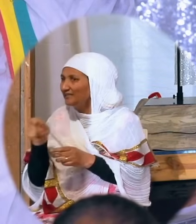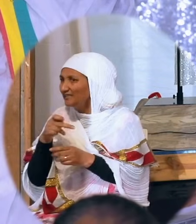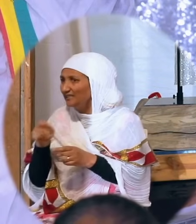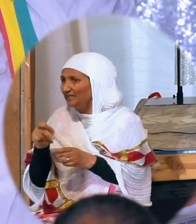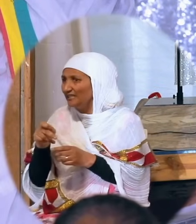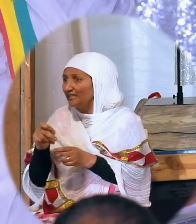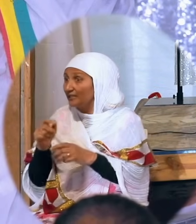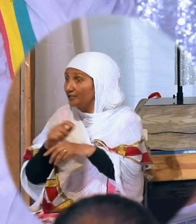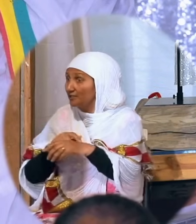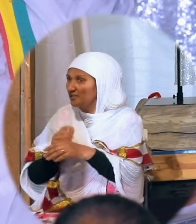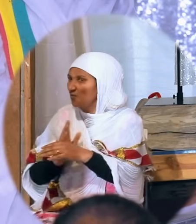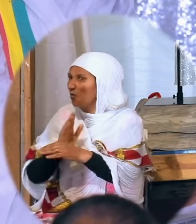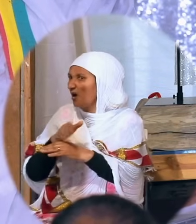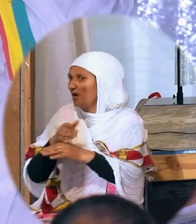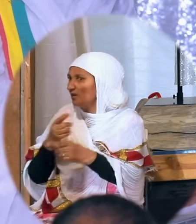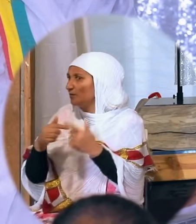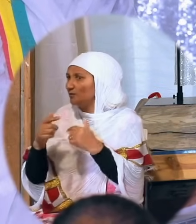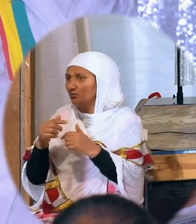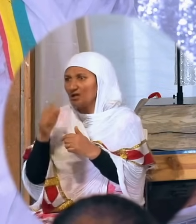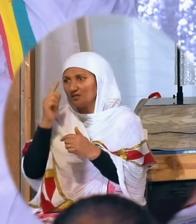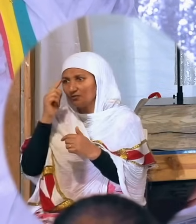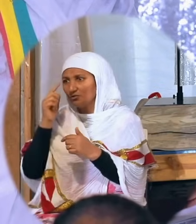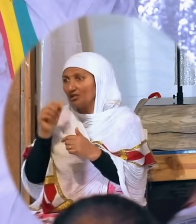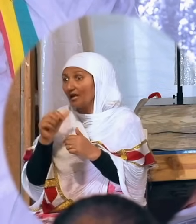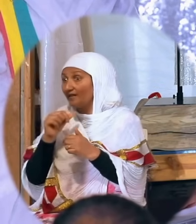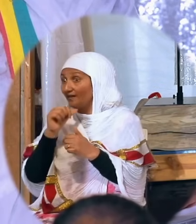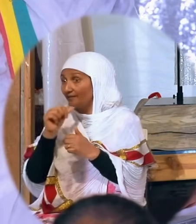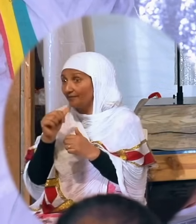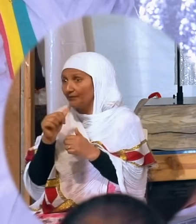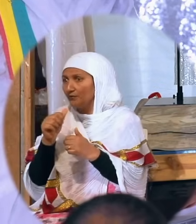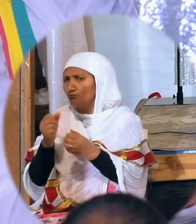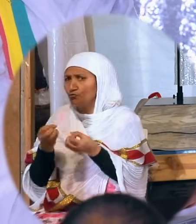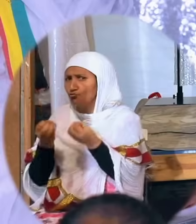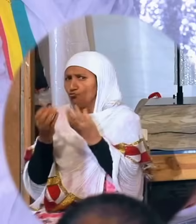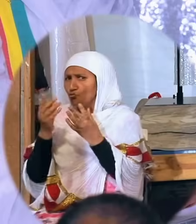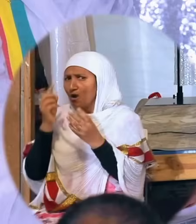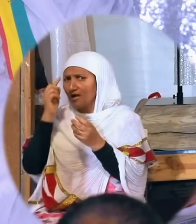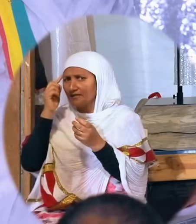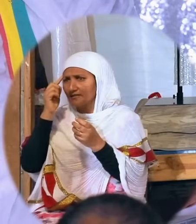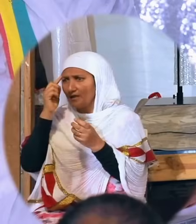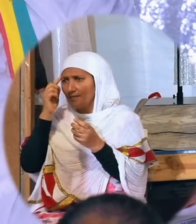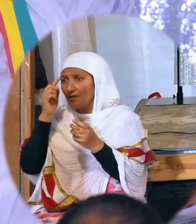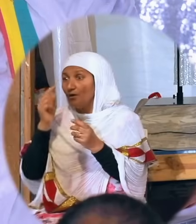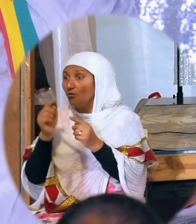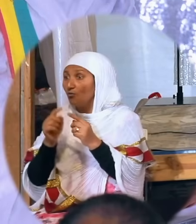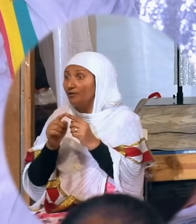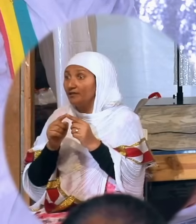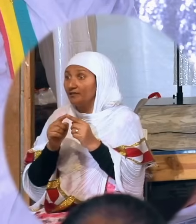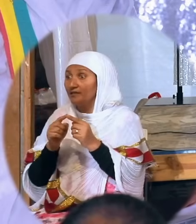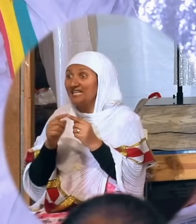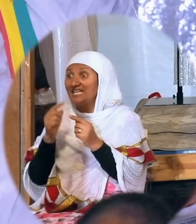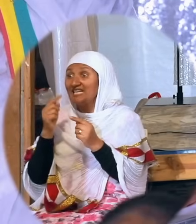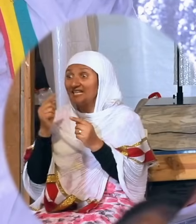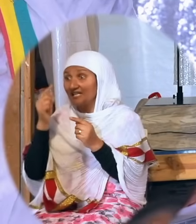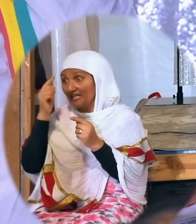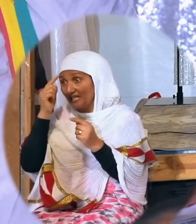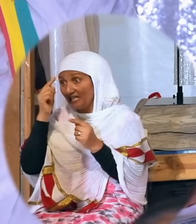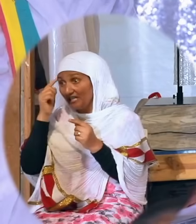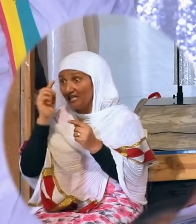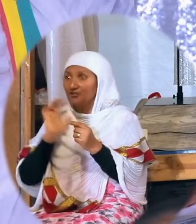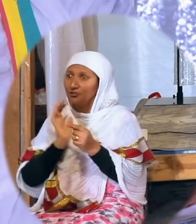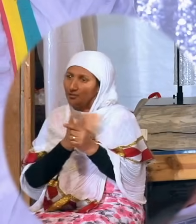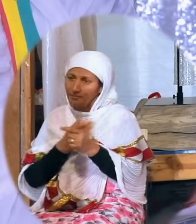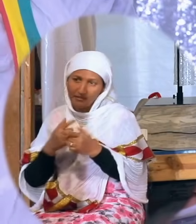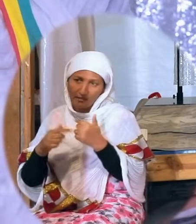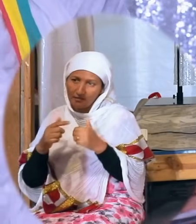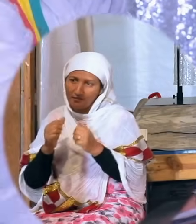ሐሳቦችን አይደለም። እና ብዙ ሐሳብ ወደ ሰው ሊና ሊመጣ ይችላል። የእግዚአብሔርን ሐሳብ ግን ማጽናትና መቀበል ይገባል ነው